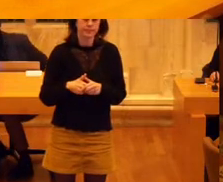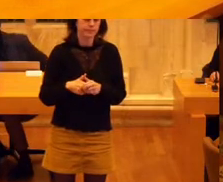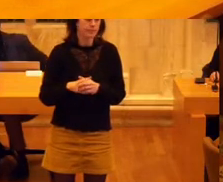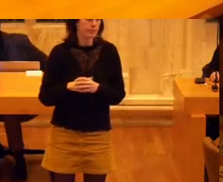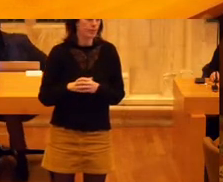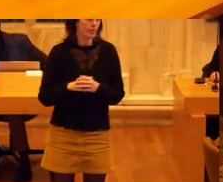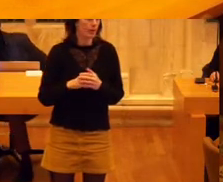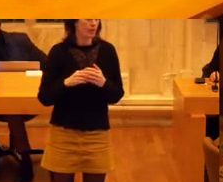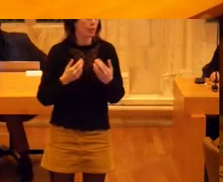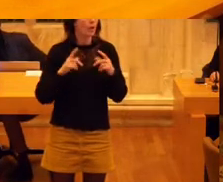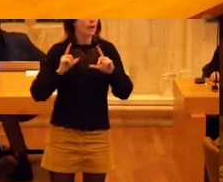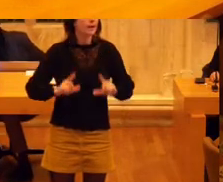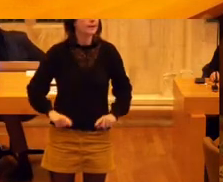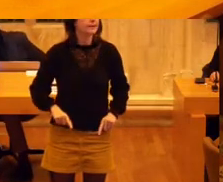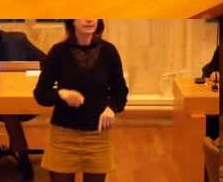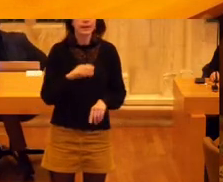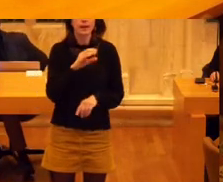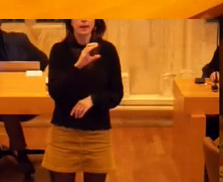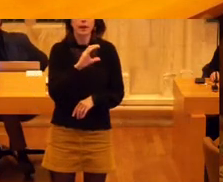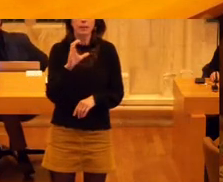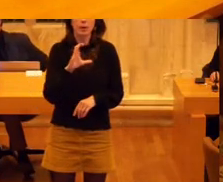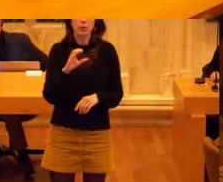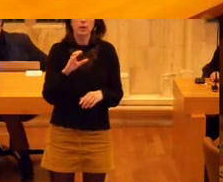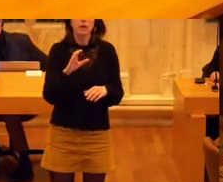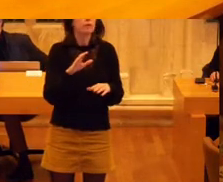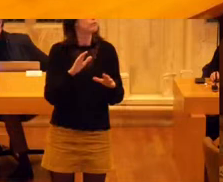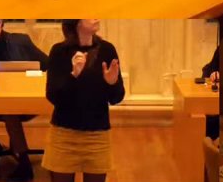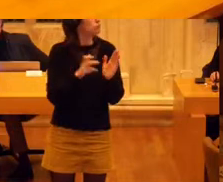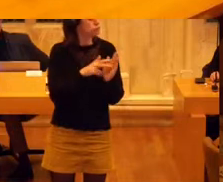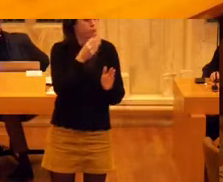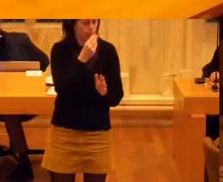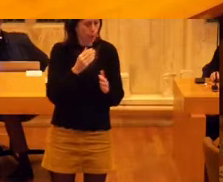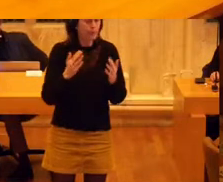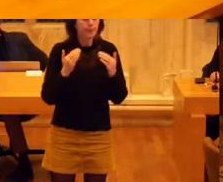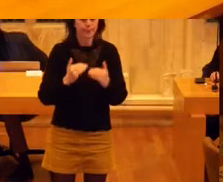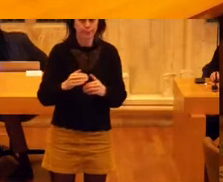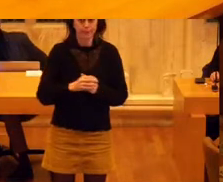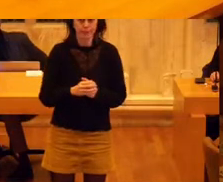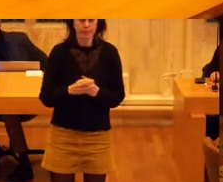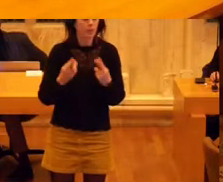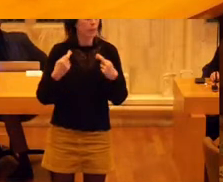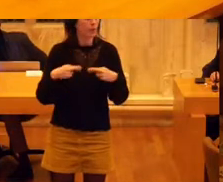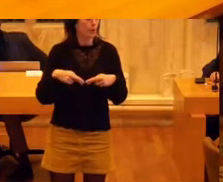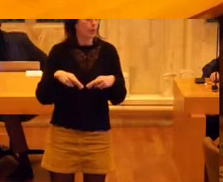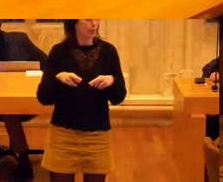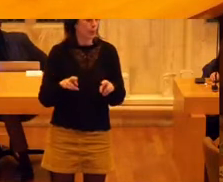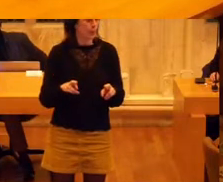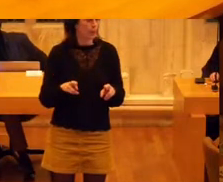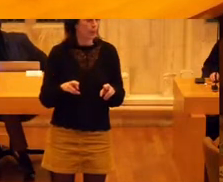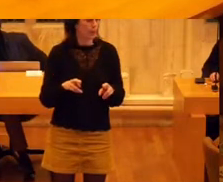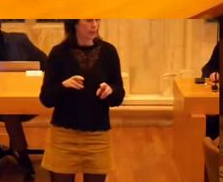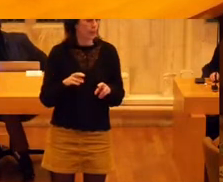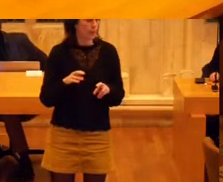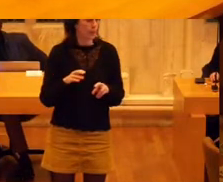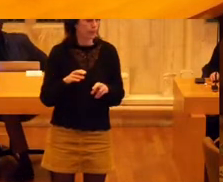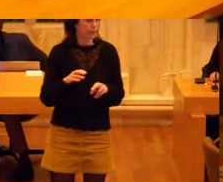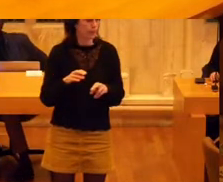fonctionnement du lycée Camille Claudel, pas d'opposition, merci. La rue de l'Étrier, un déclassement.